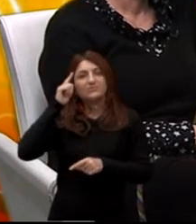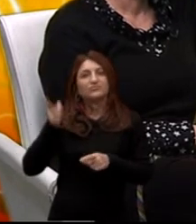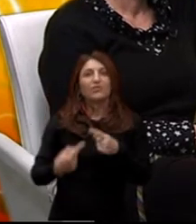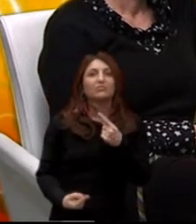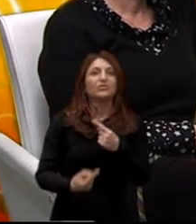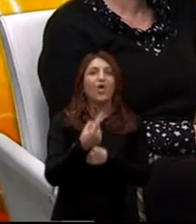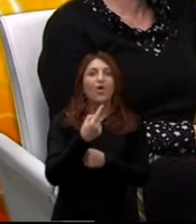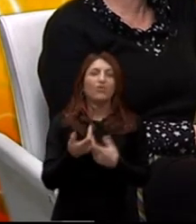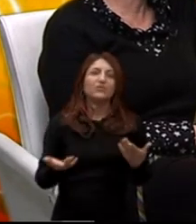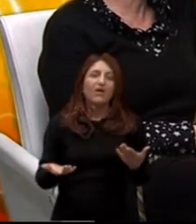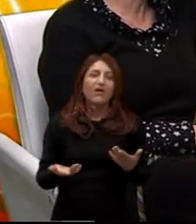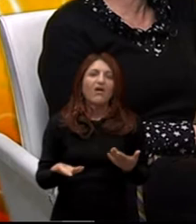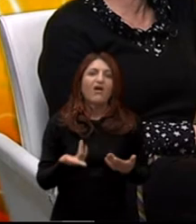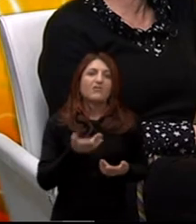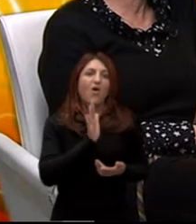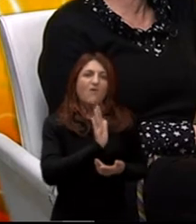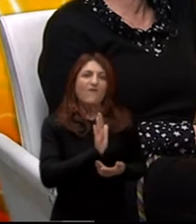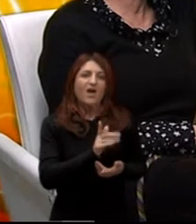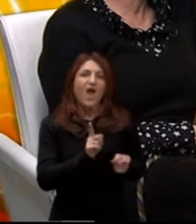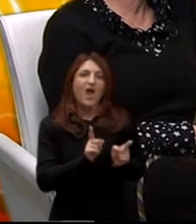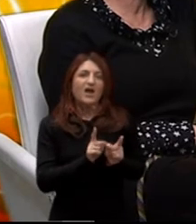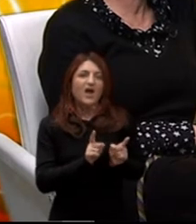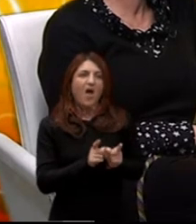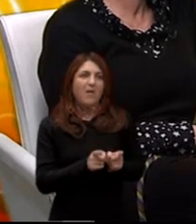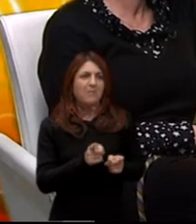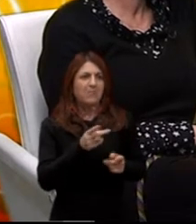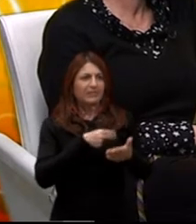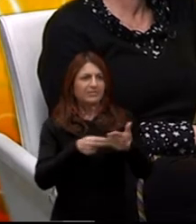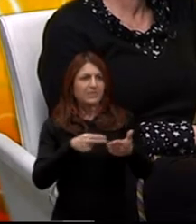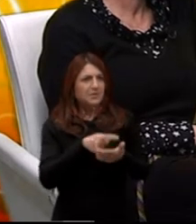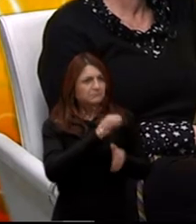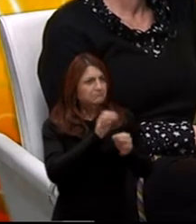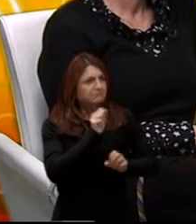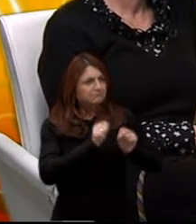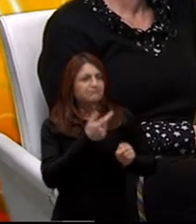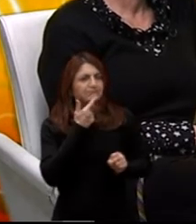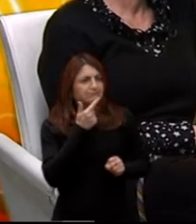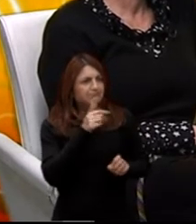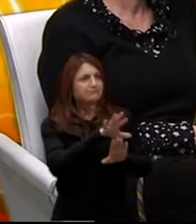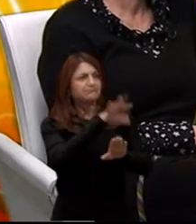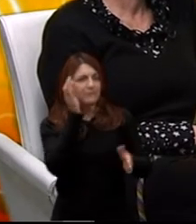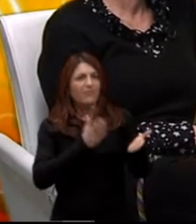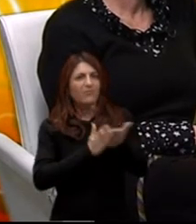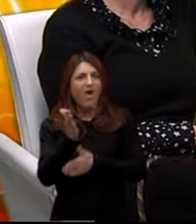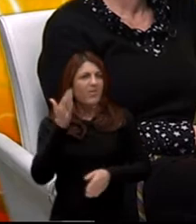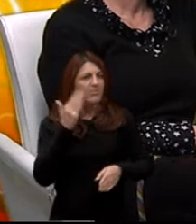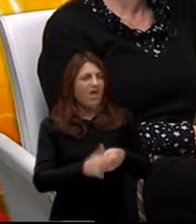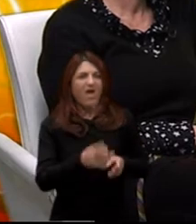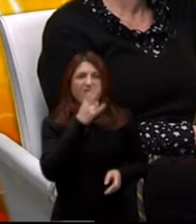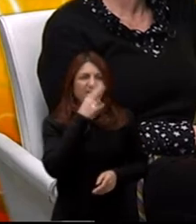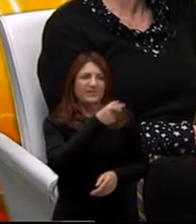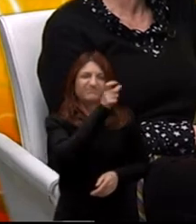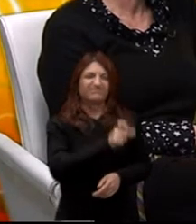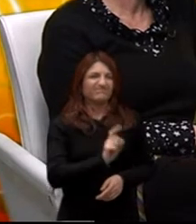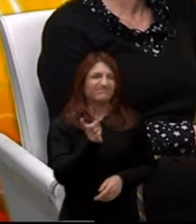ponekad dogodi zaista da neko ovako drugčije ispadne na testovima i procjeni, a u stvarnosti zapravo ne, nije baš